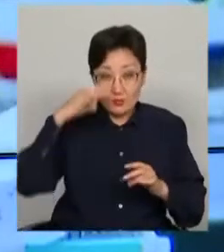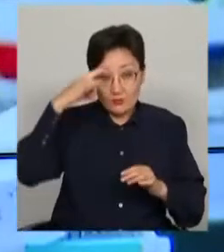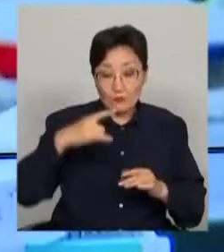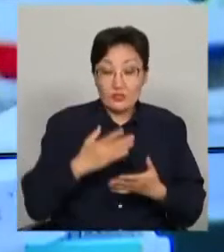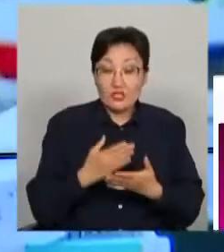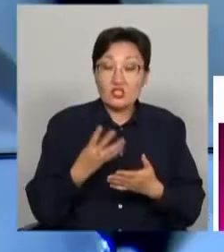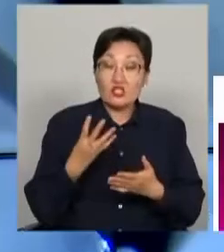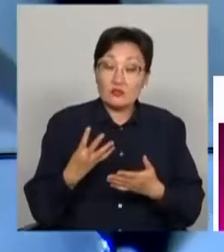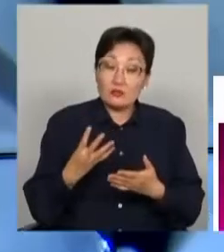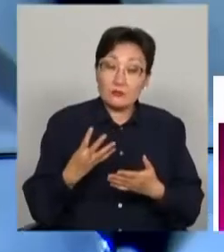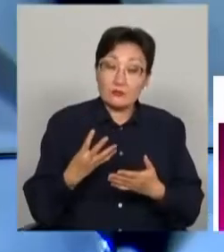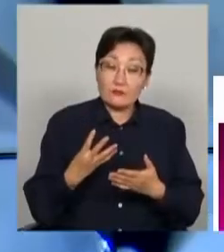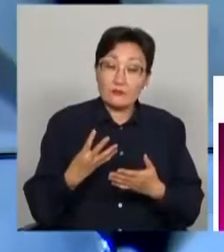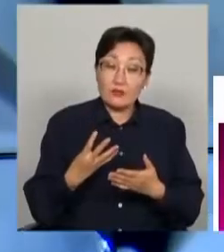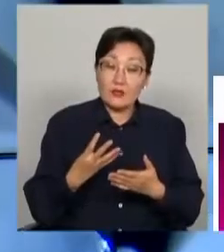Имеется